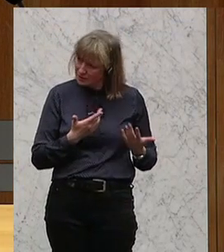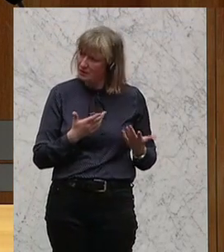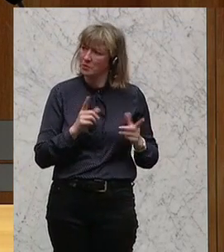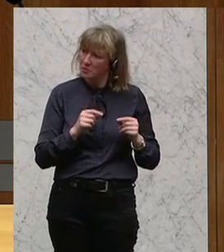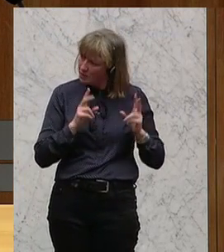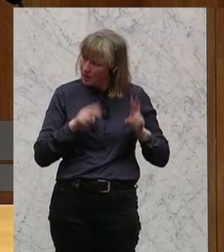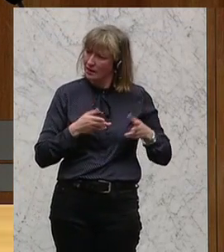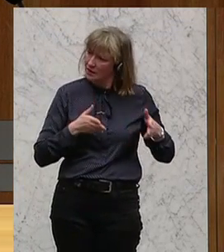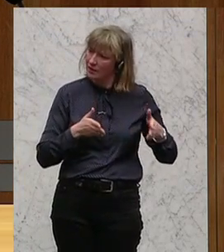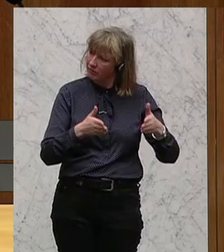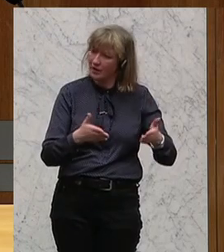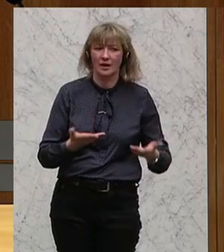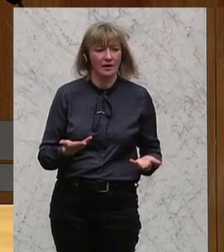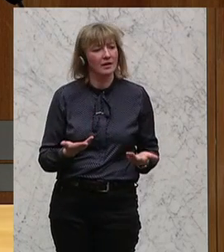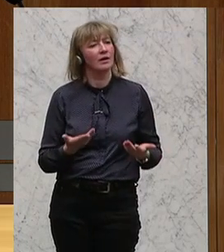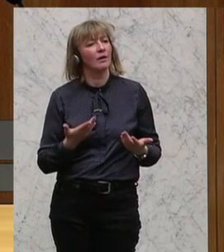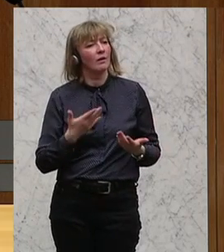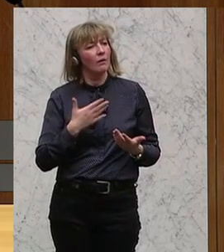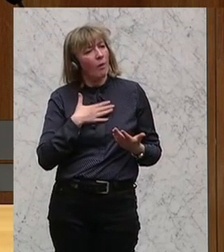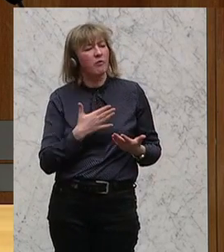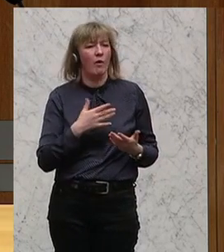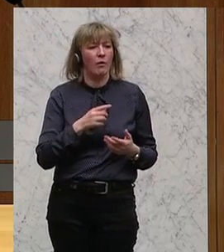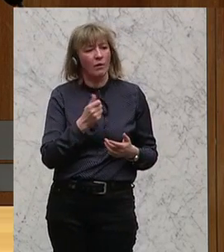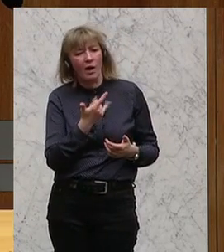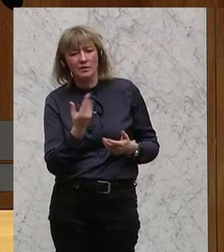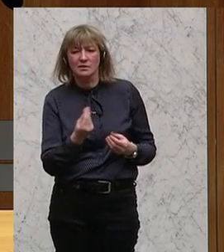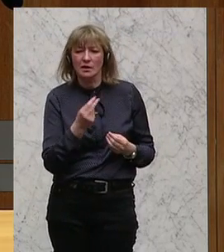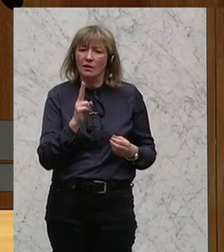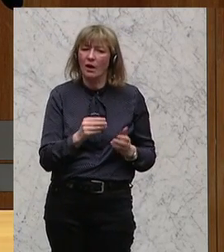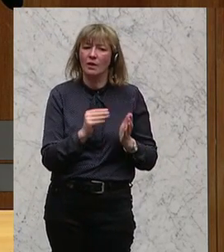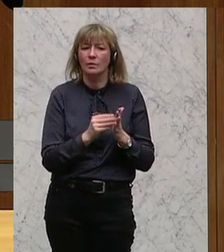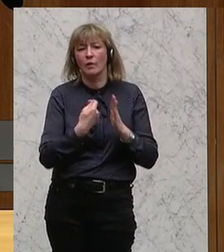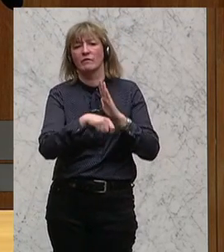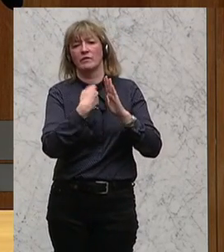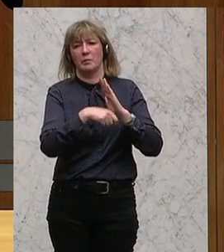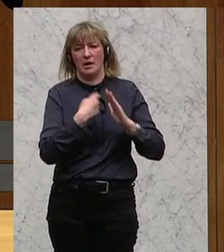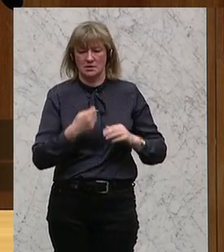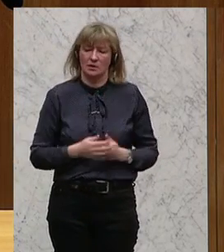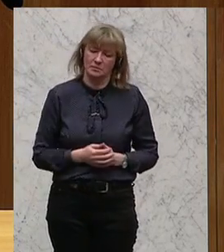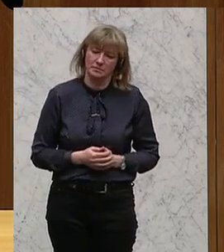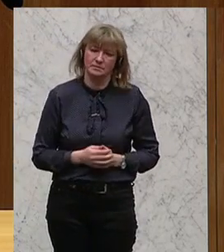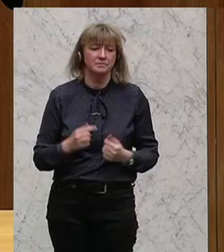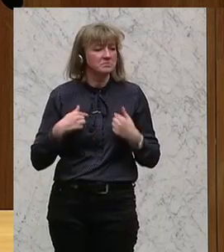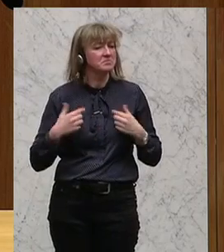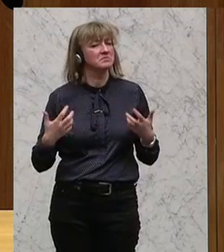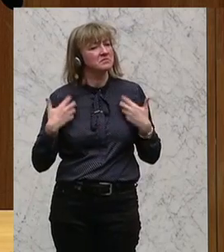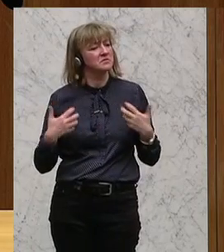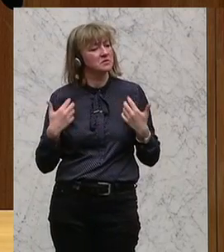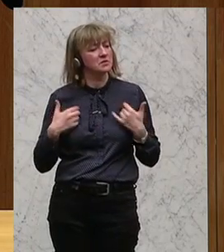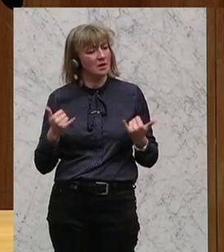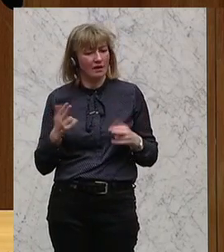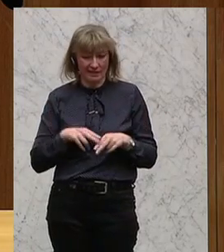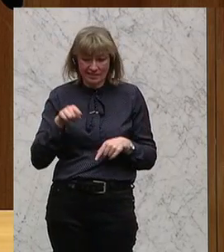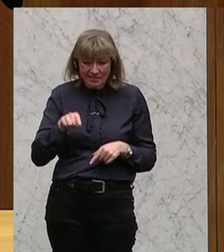Richtung unterwegs sein kann, auch wenn es Nachbesserungsbedarf in vielen Bereichen gibt. Es würde mich freuen, wenn ich auch bei